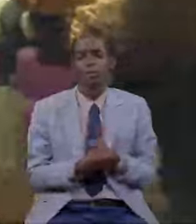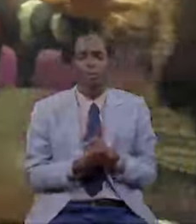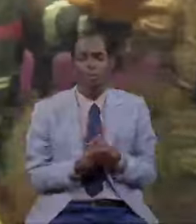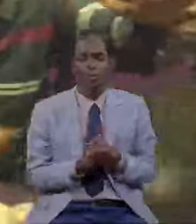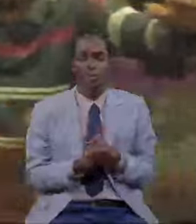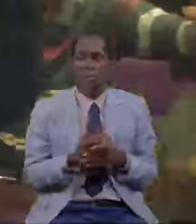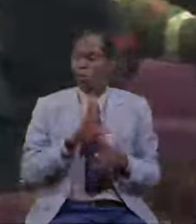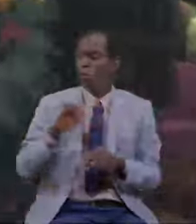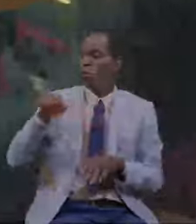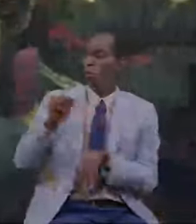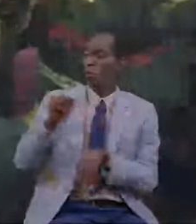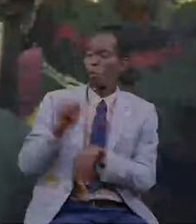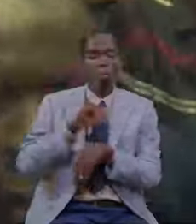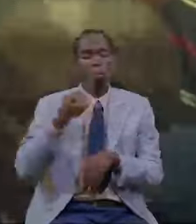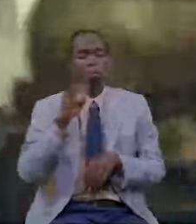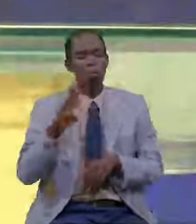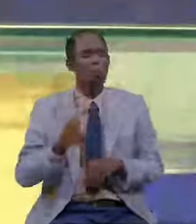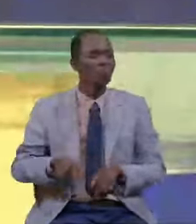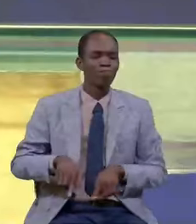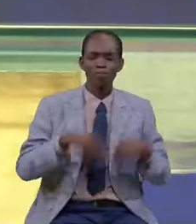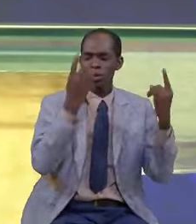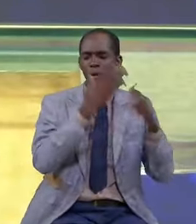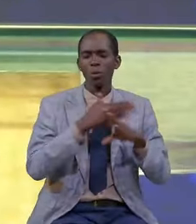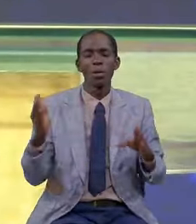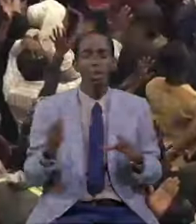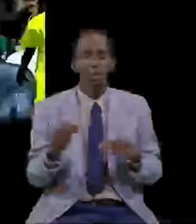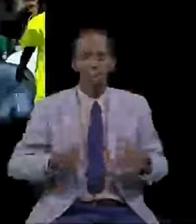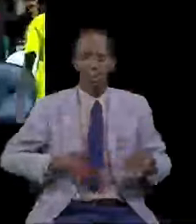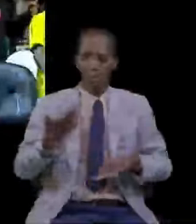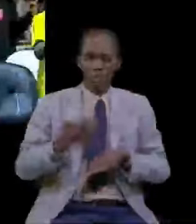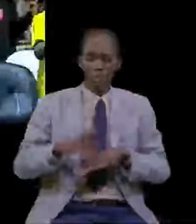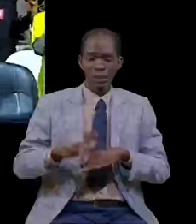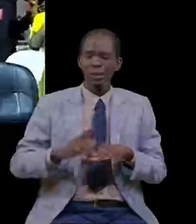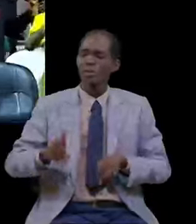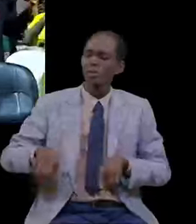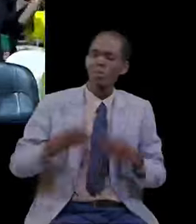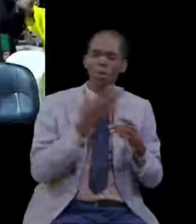Que le chômage s'en aille. Que la stérilité s'en aille.